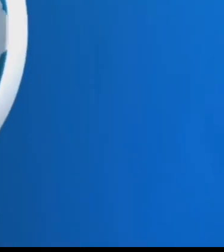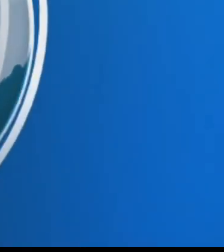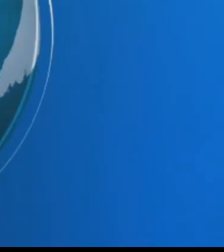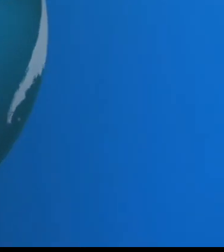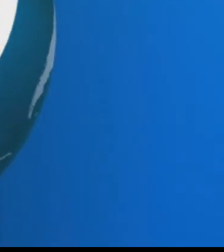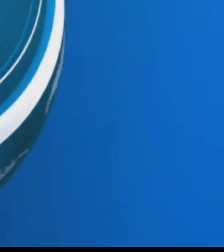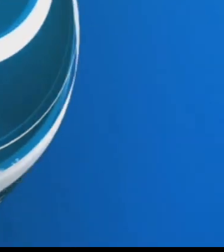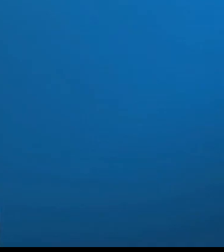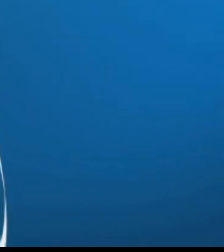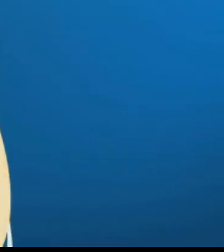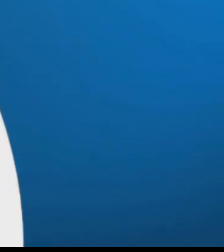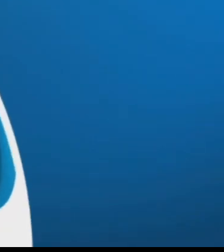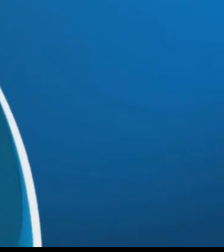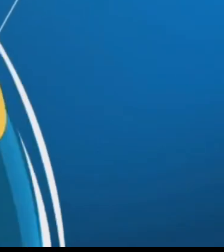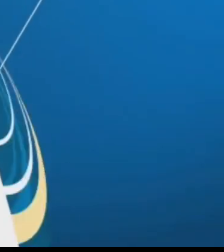Générique